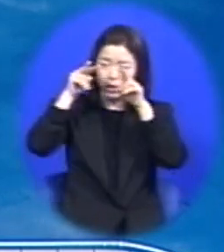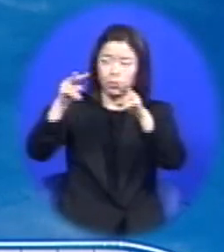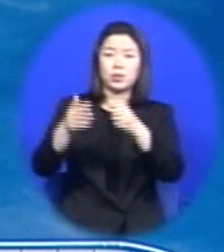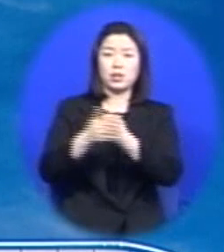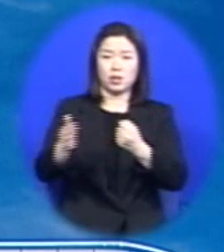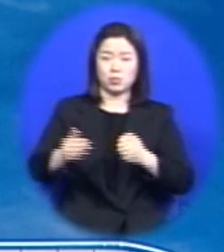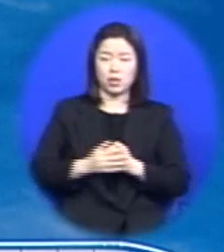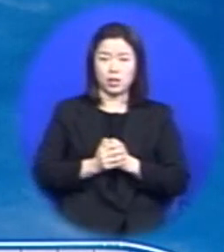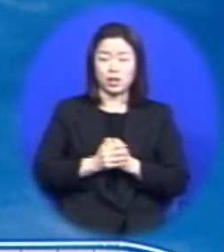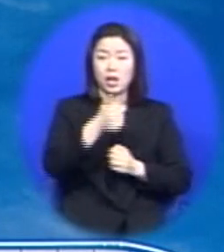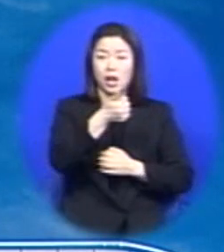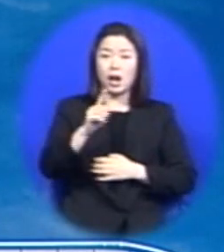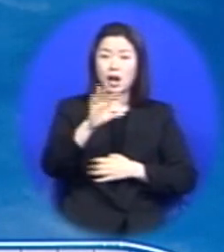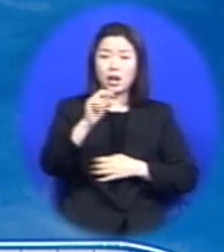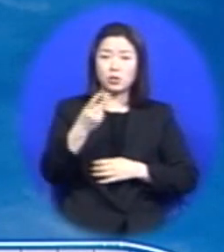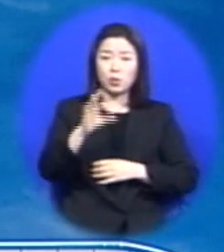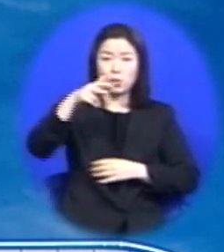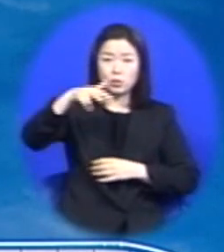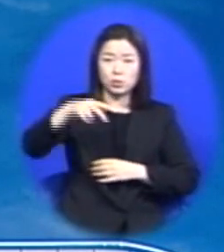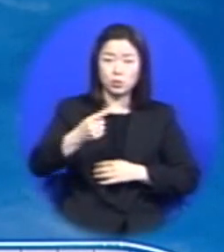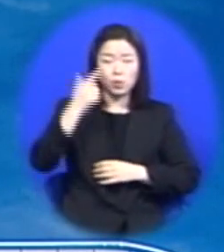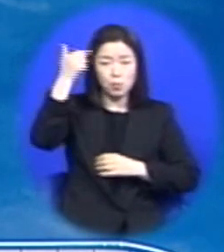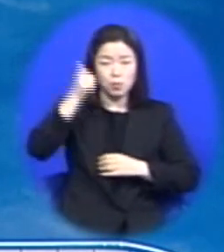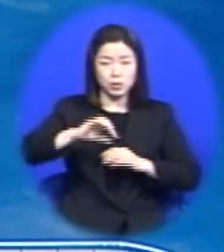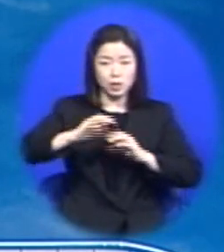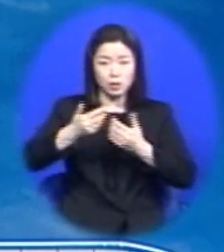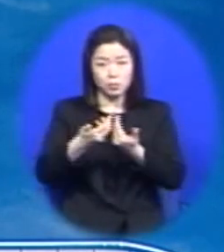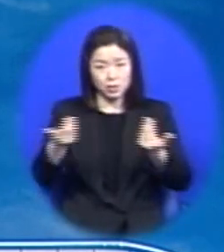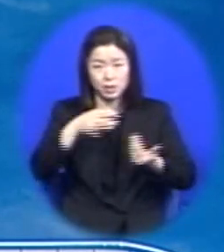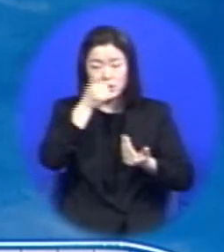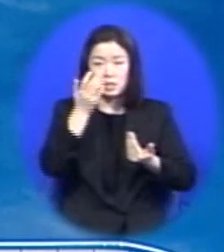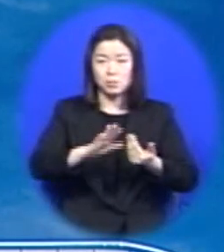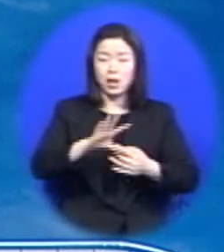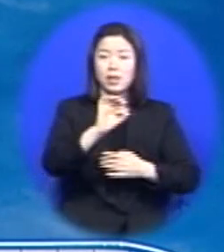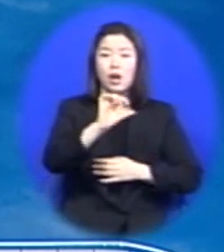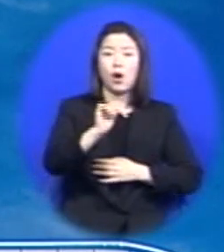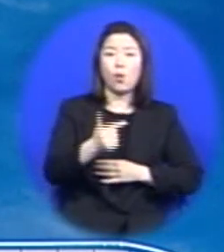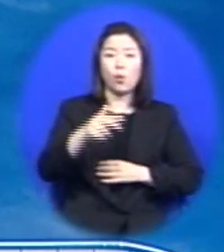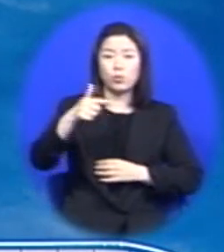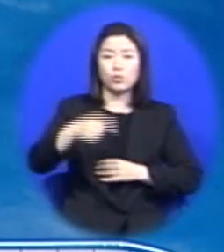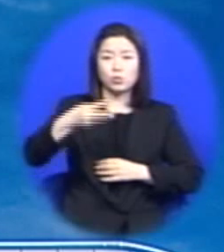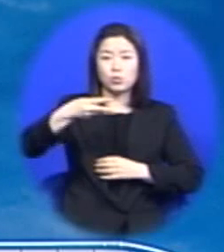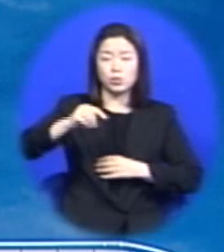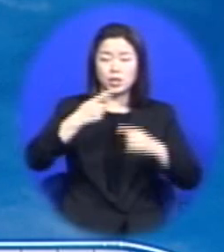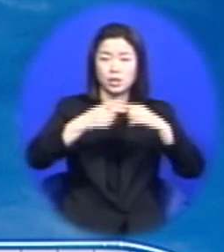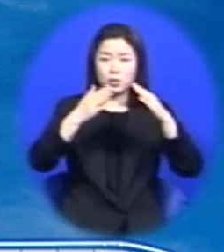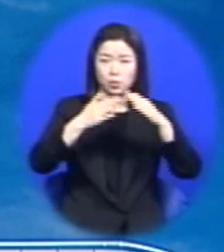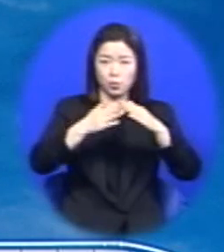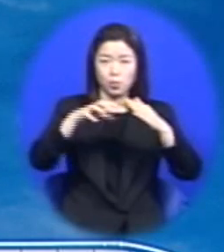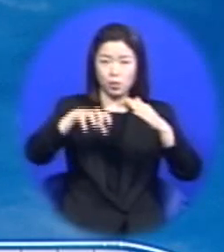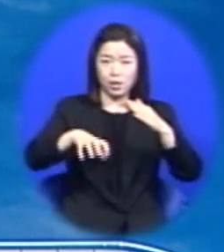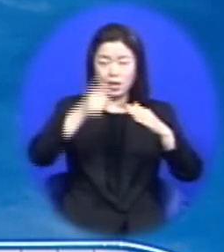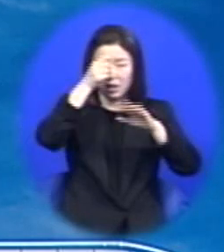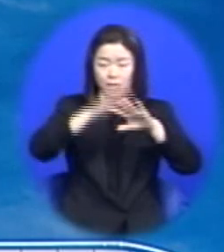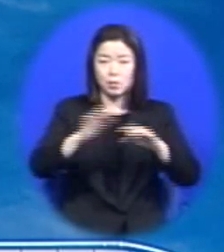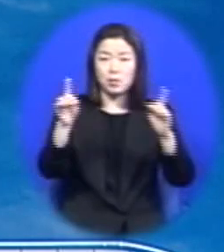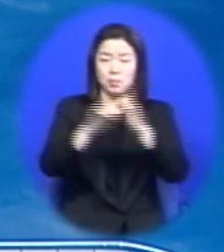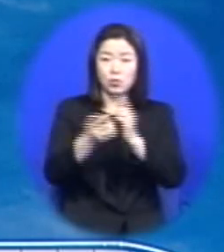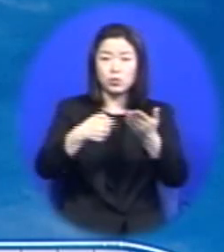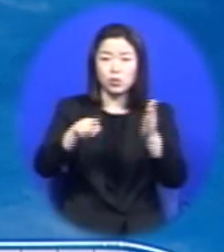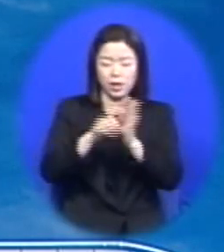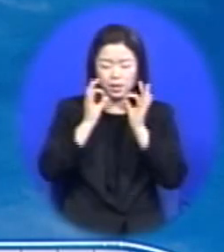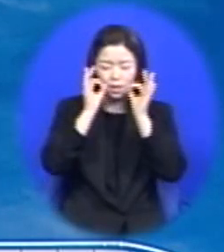하용조 목사님 돌아가셨습니다만 온누리교회에 예배를 변화시켜 보려고 그분이 그렇게 애를